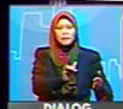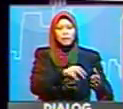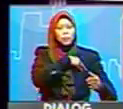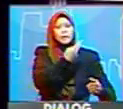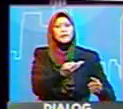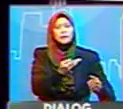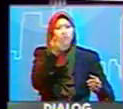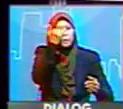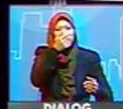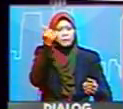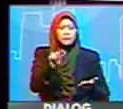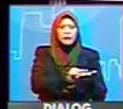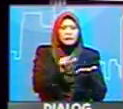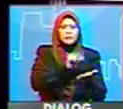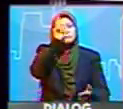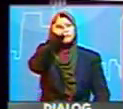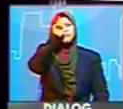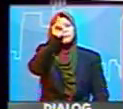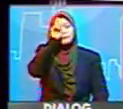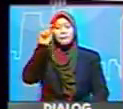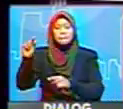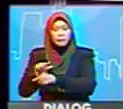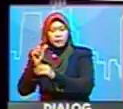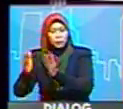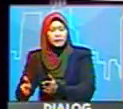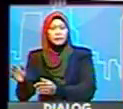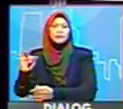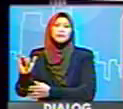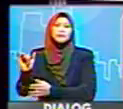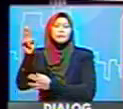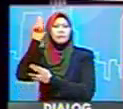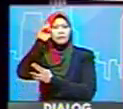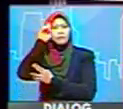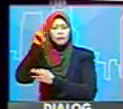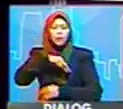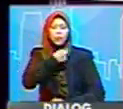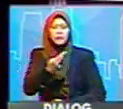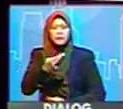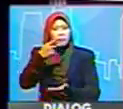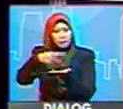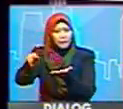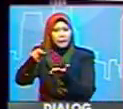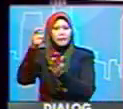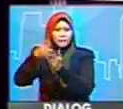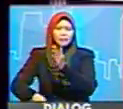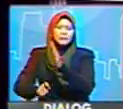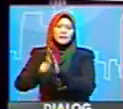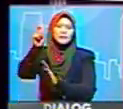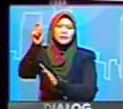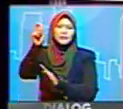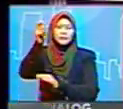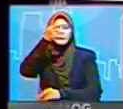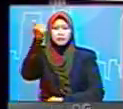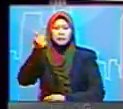tinggi dan pengguna juga rugi Kerana Terpaksa membayar harga yang tinggi kerana ianya dikawal oleh